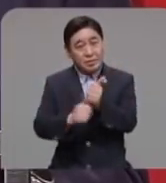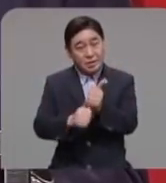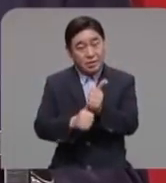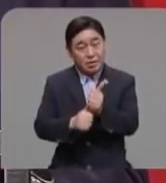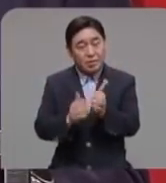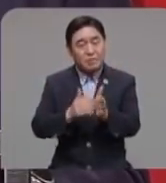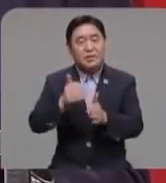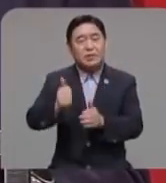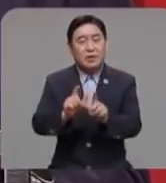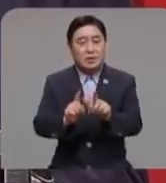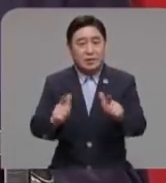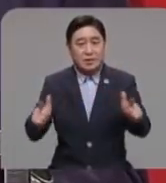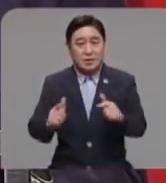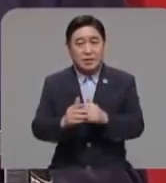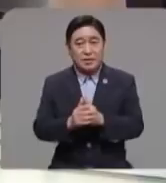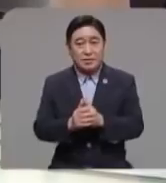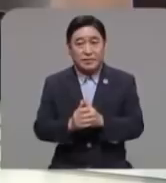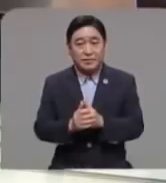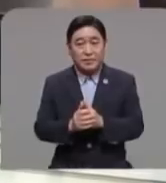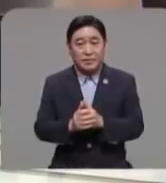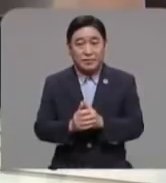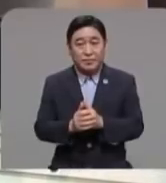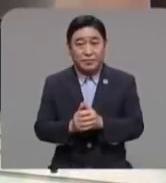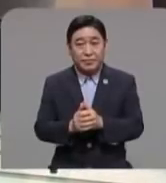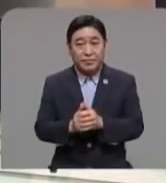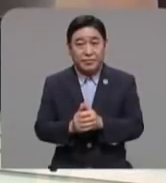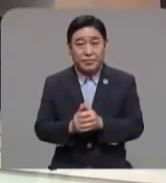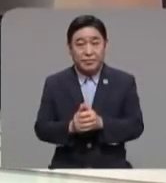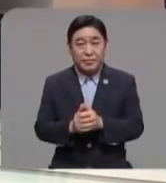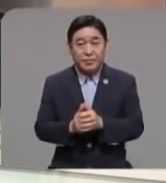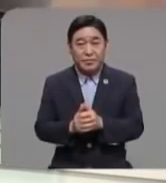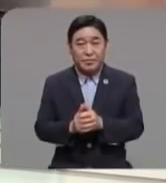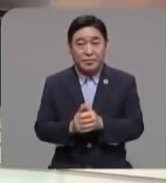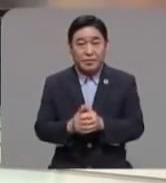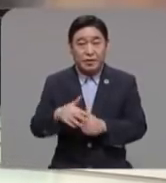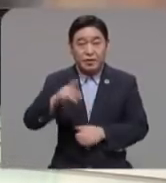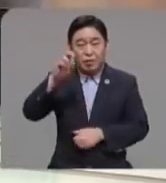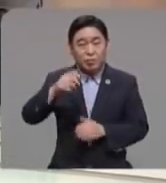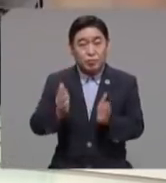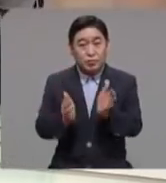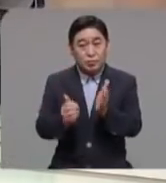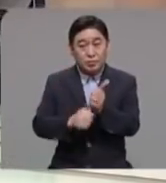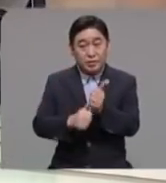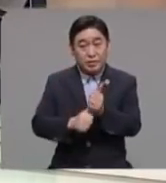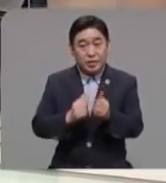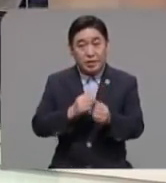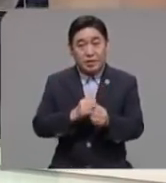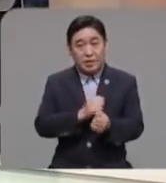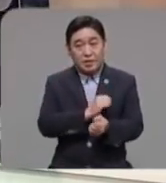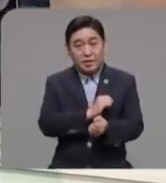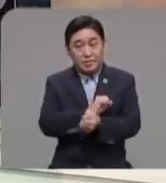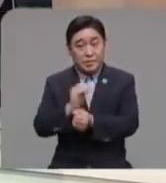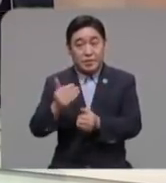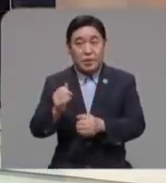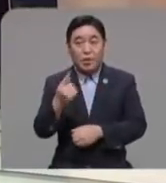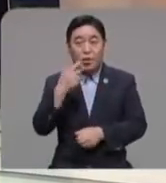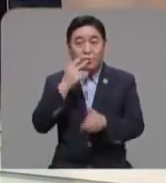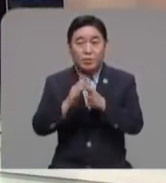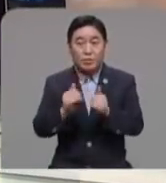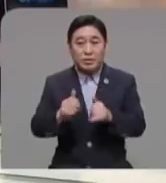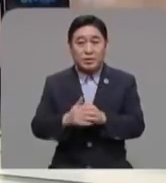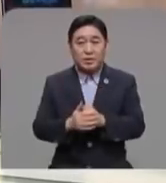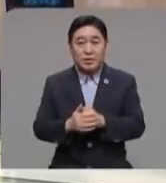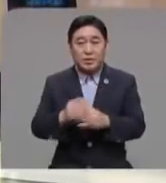수석과 비서관들입니다. 수석이 네. 기소가 된 사람이 그렇습니다. 누구죠? 정무수석이 기소가 됐죠. 잠시만요. 아, 네. 잠시만요. 홍준표 네.